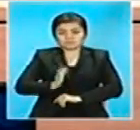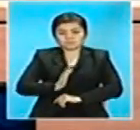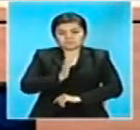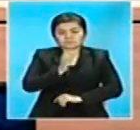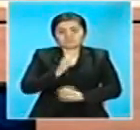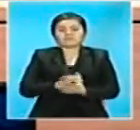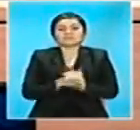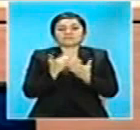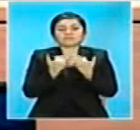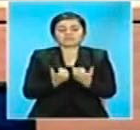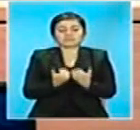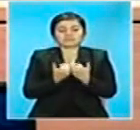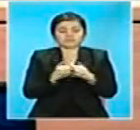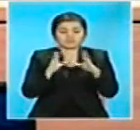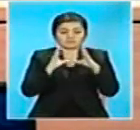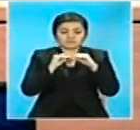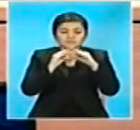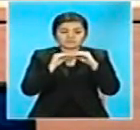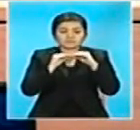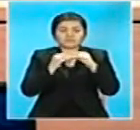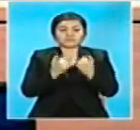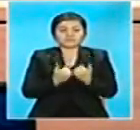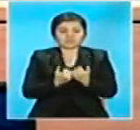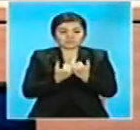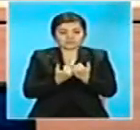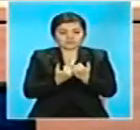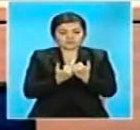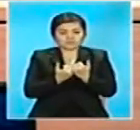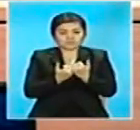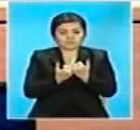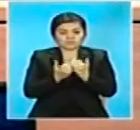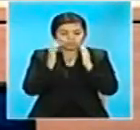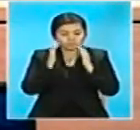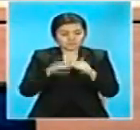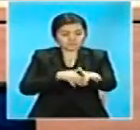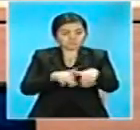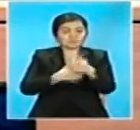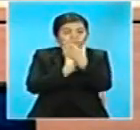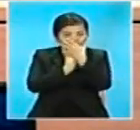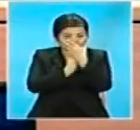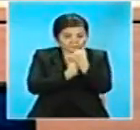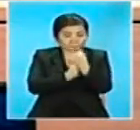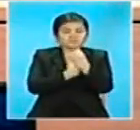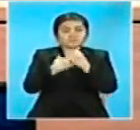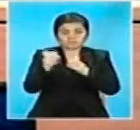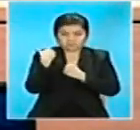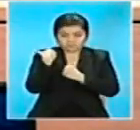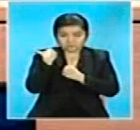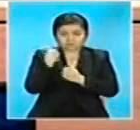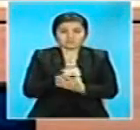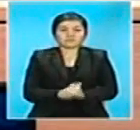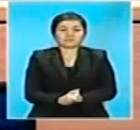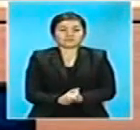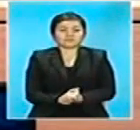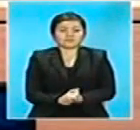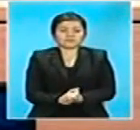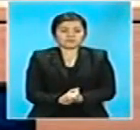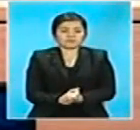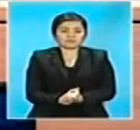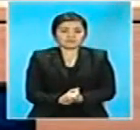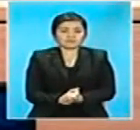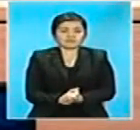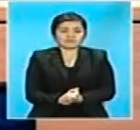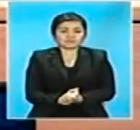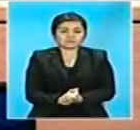เรื่องของการประชุมสภาของเรานั้นพี่น้องประชาชนสนใจเป็นอย่างยิ่งโดยเฉพาะบางทีต้องไปทำ